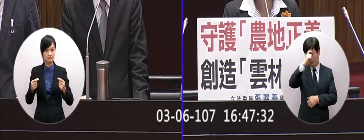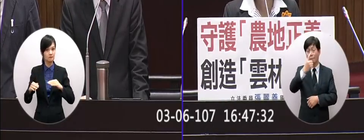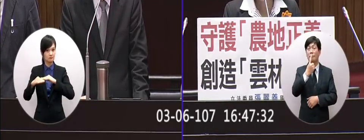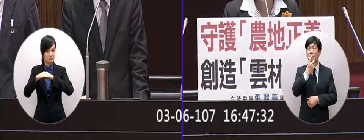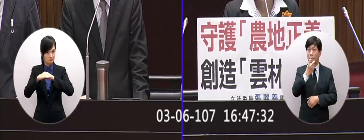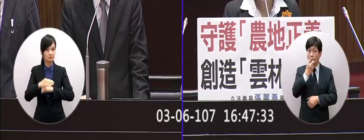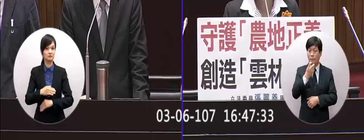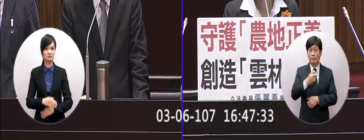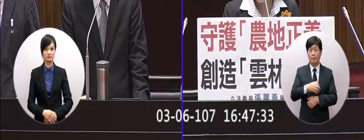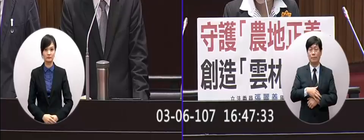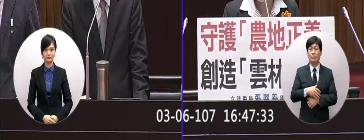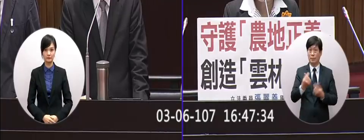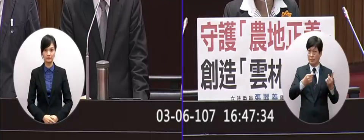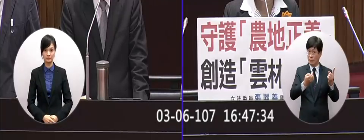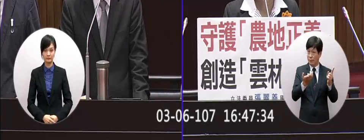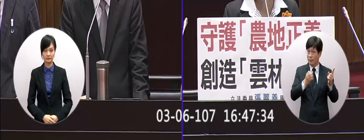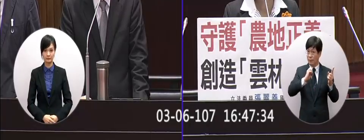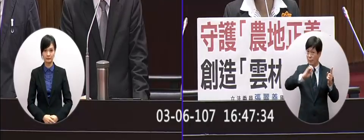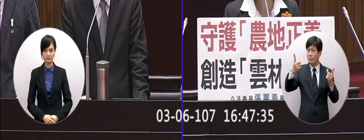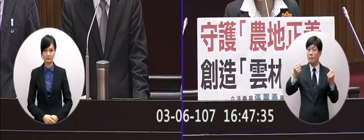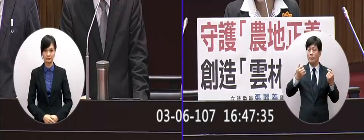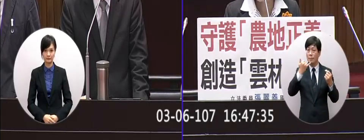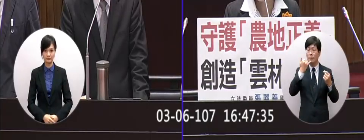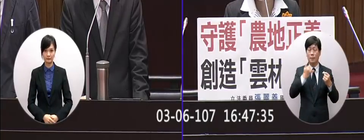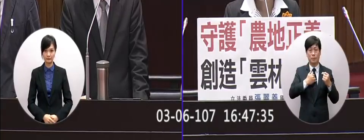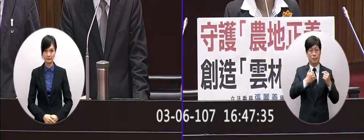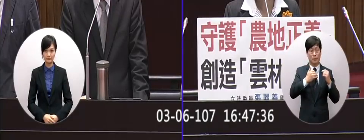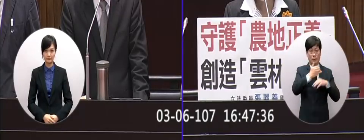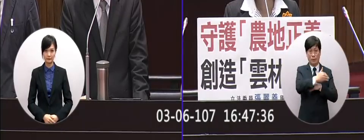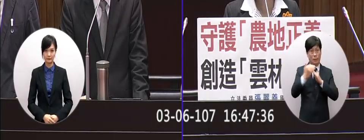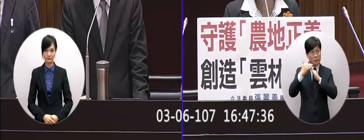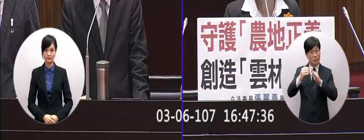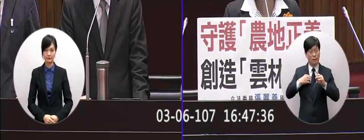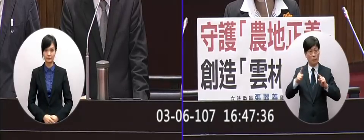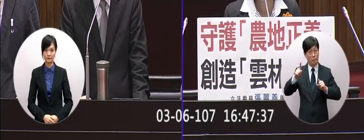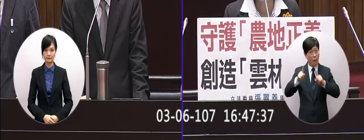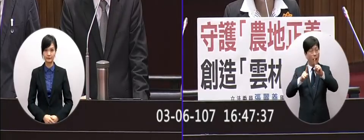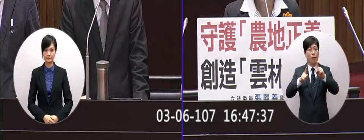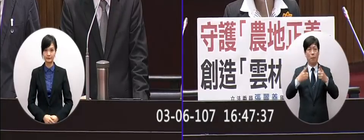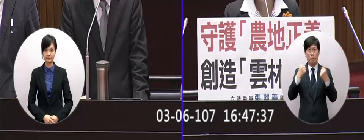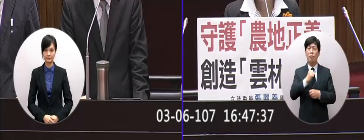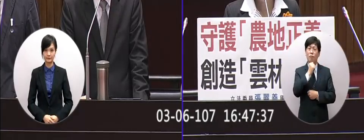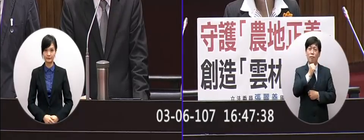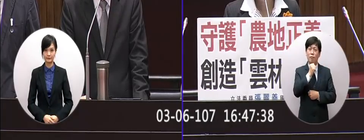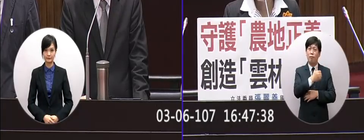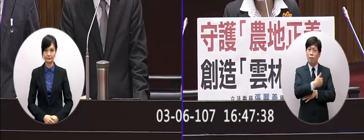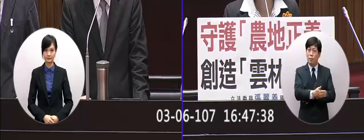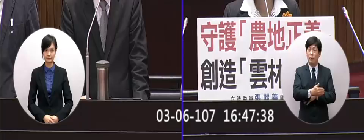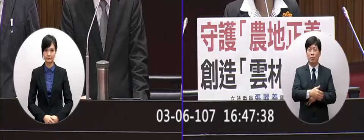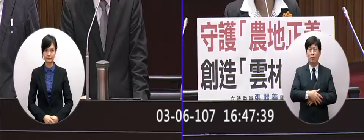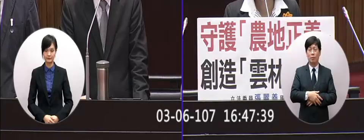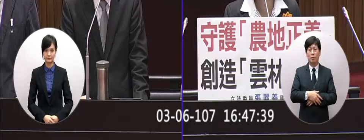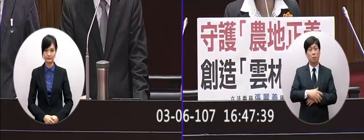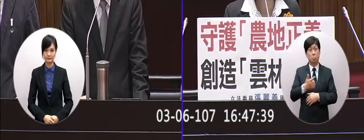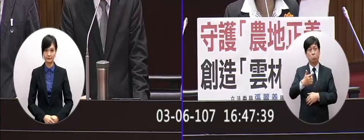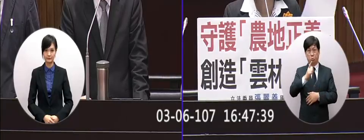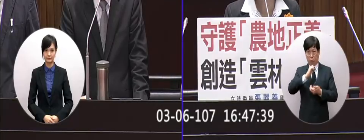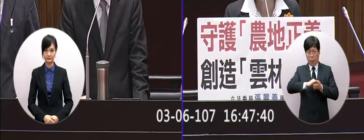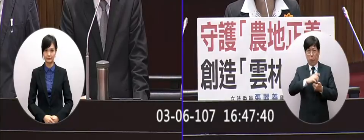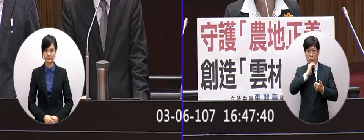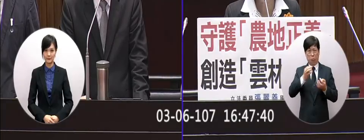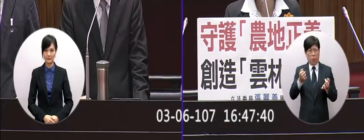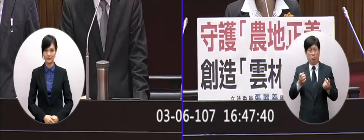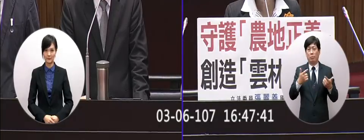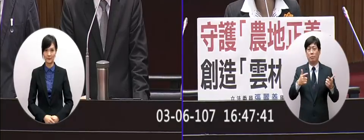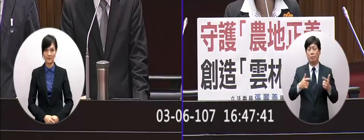中央能够像你说的，啊，拉近城乡差距，把一个贫穷的县市，我没有想说它一定要变